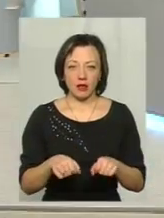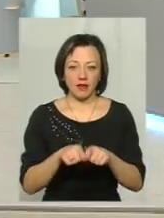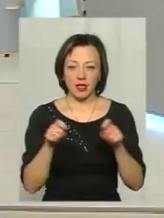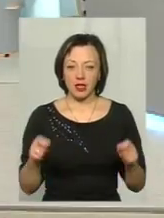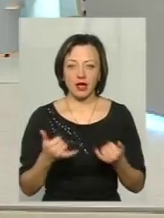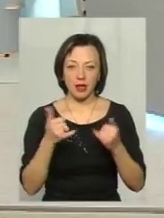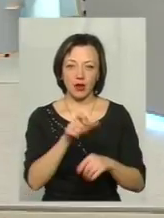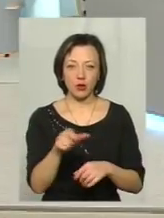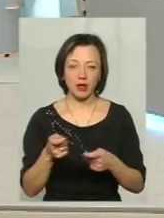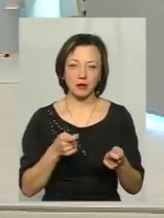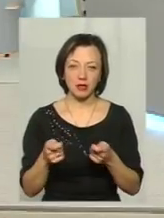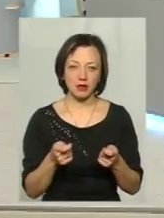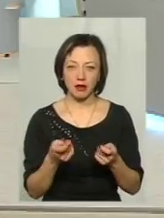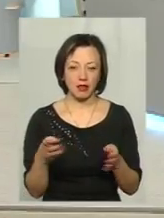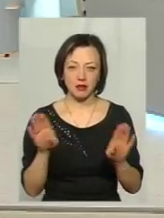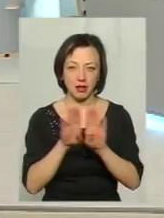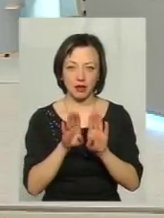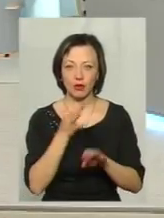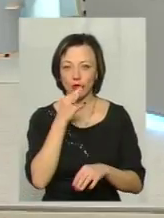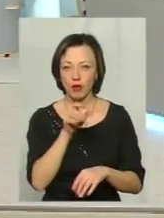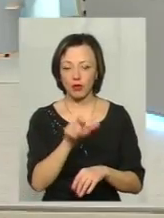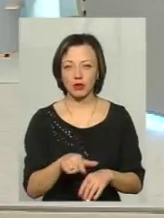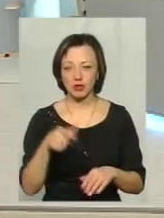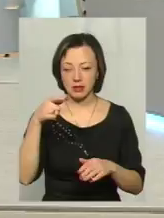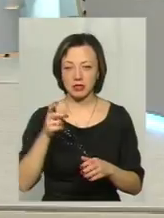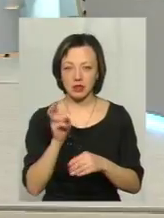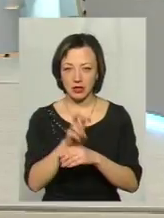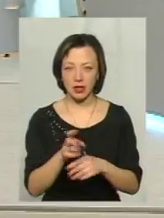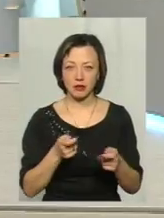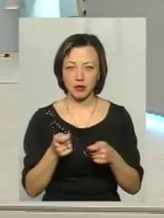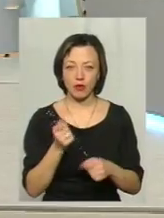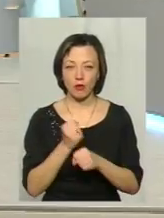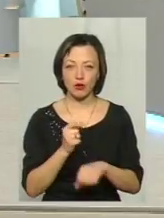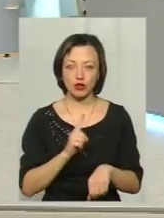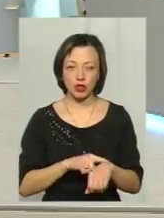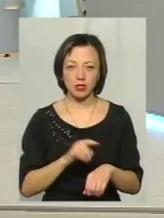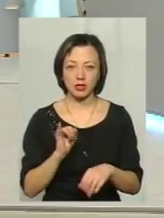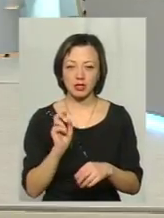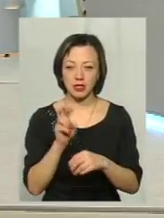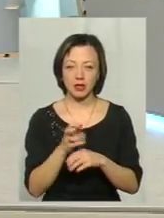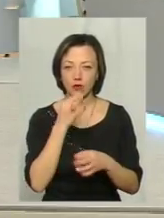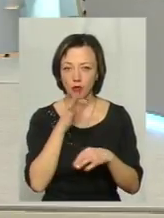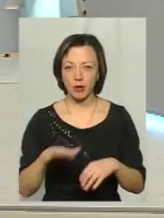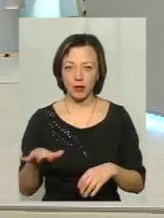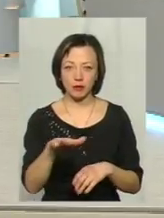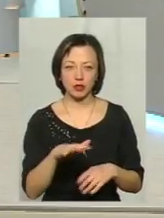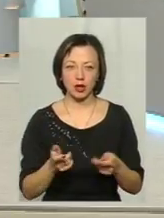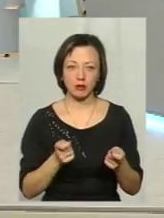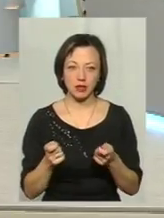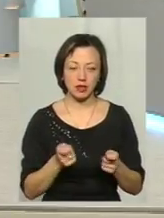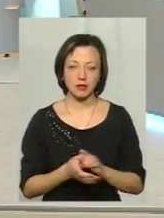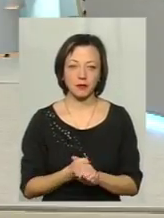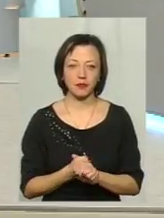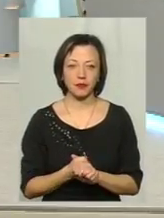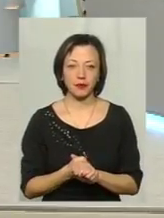адміністрація в тому числі, вона не закрита, будь-яка людина може зайти в адміністрацію в робочий час, і зайти в будь-яке приміщення адміністрації.